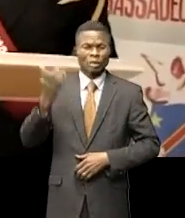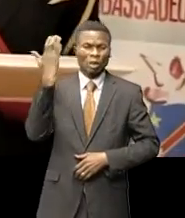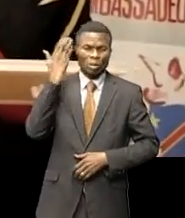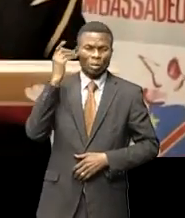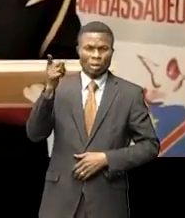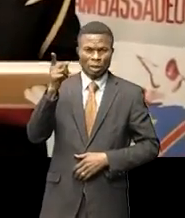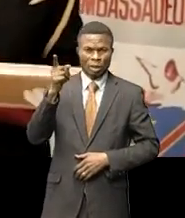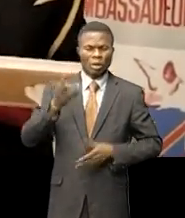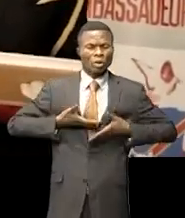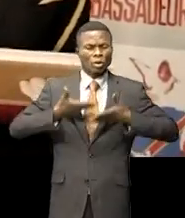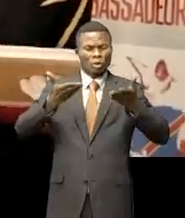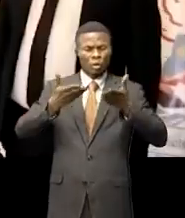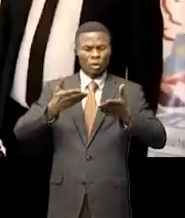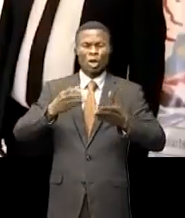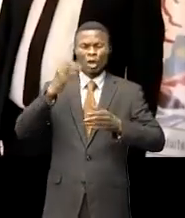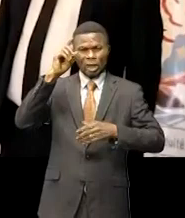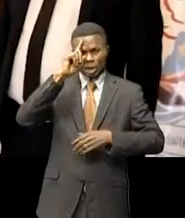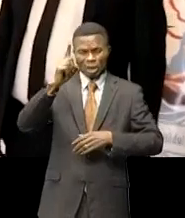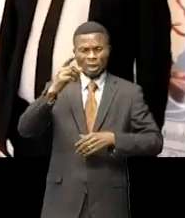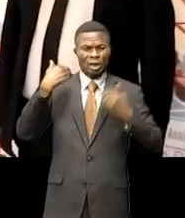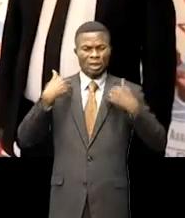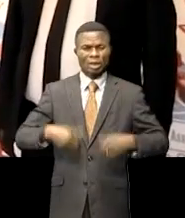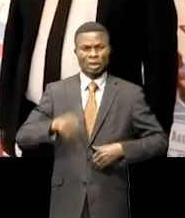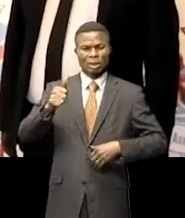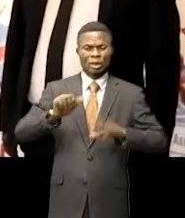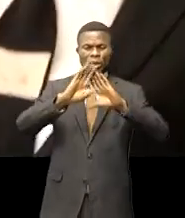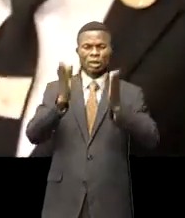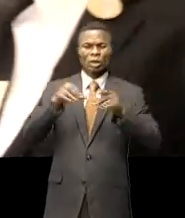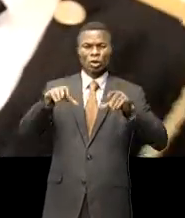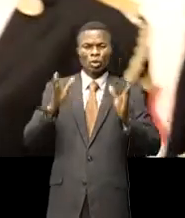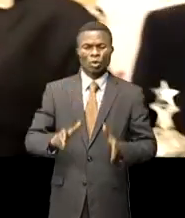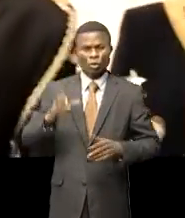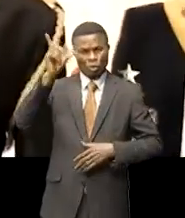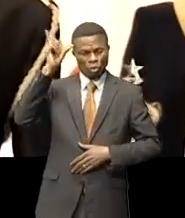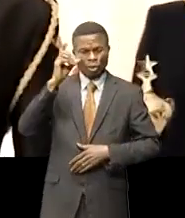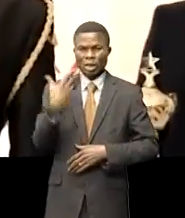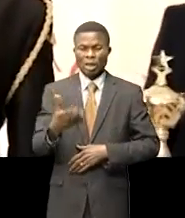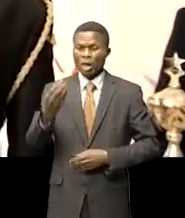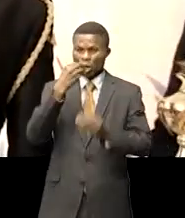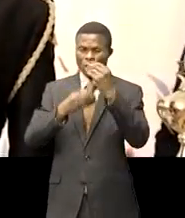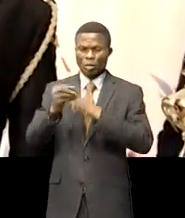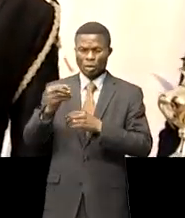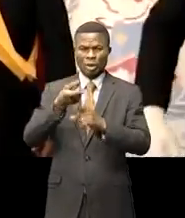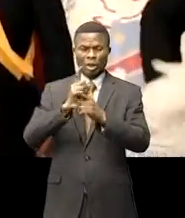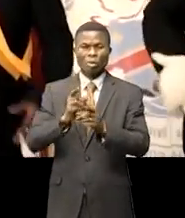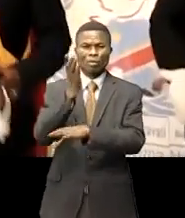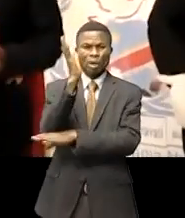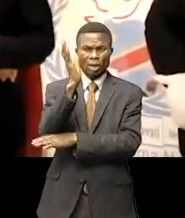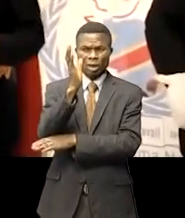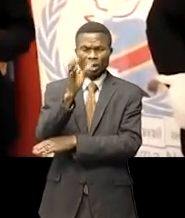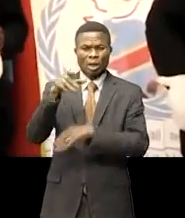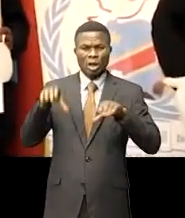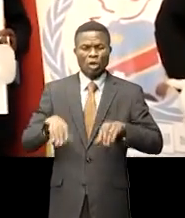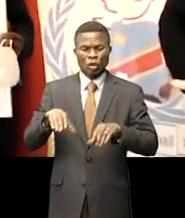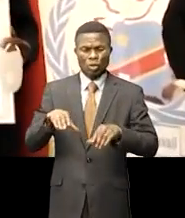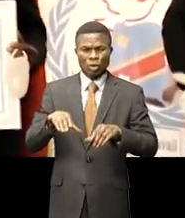a consacré toute son énergie pour la bonne santé de ses compatriotes à travers ce produit naturel extrait des plantes. Congo Panorama